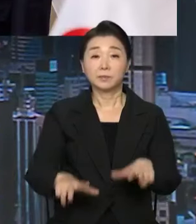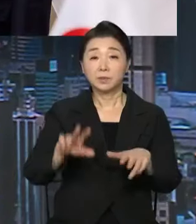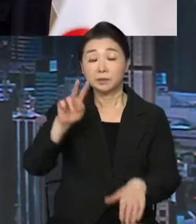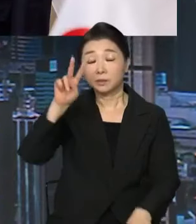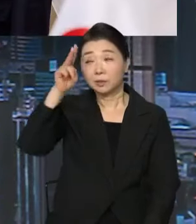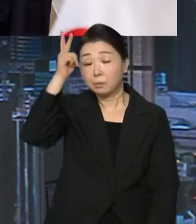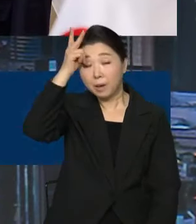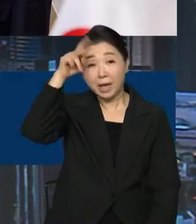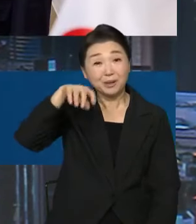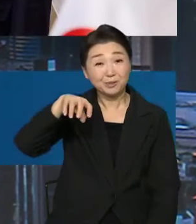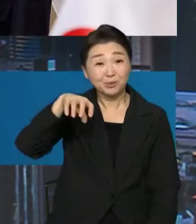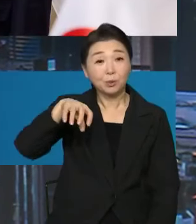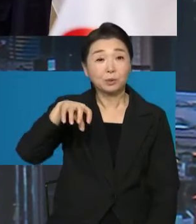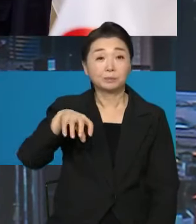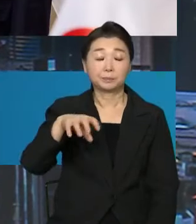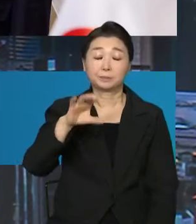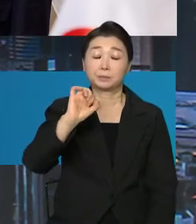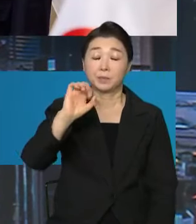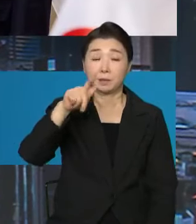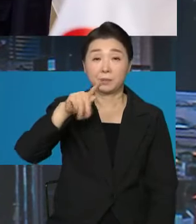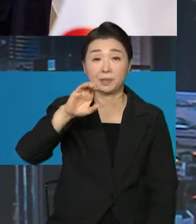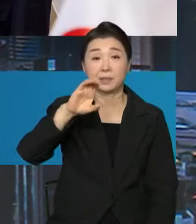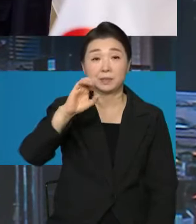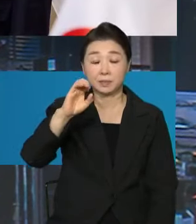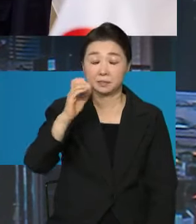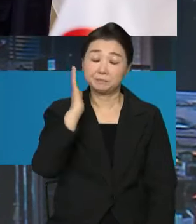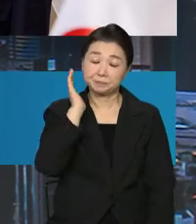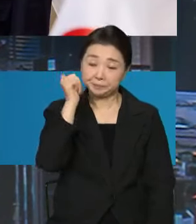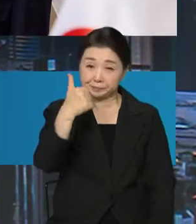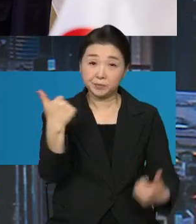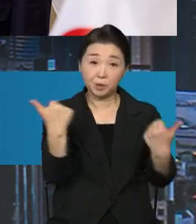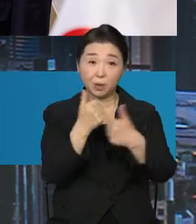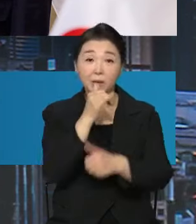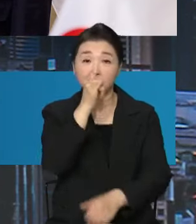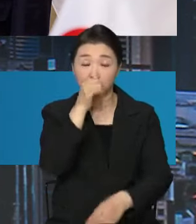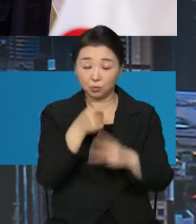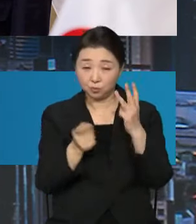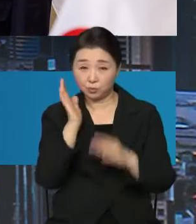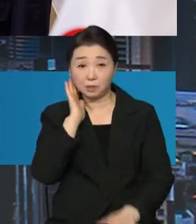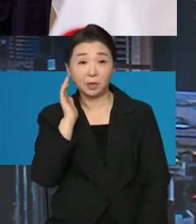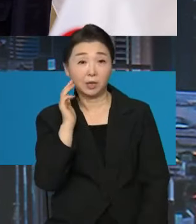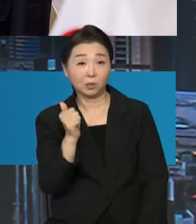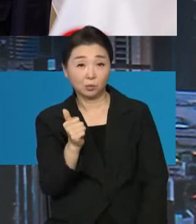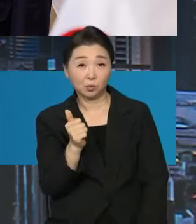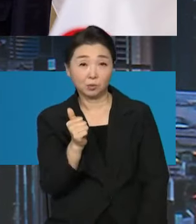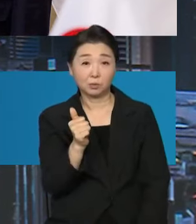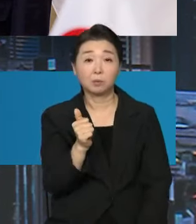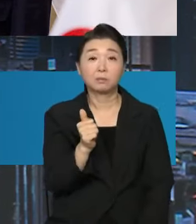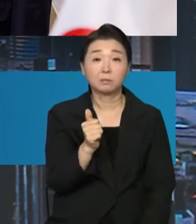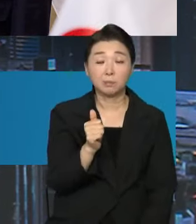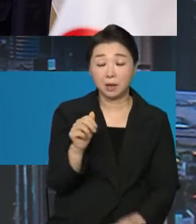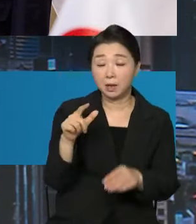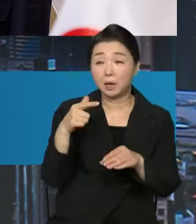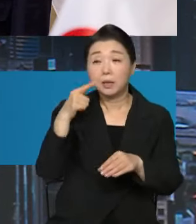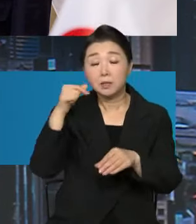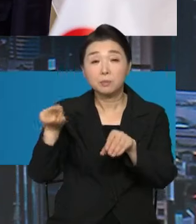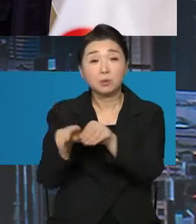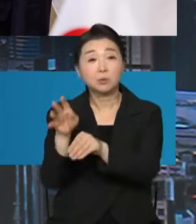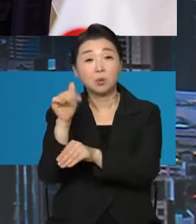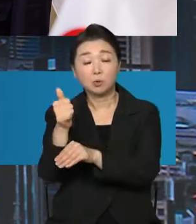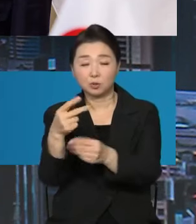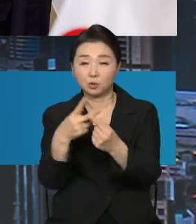지금 페루 리마에서는 APEC 정상회의가 열리고 있습니다. 여기서 윤석열 대통령이 이시바 시게루 일본 총리와 두